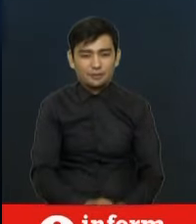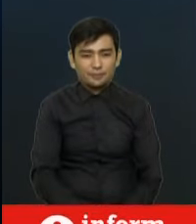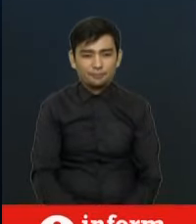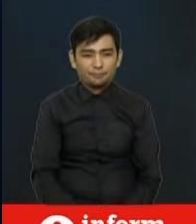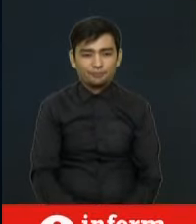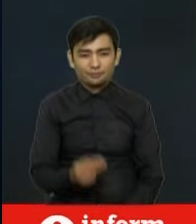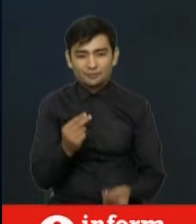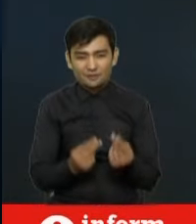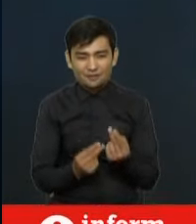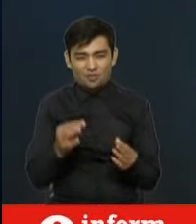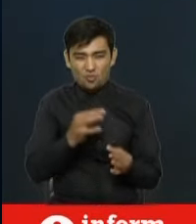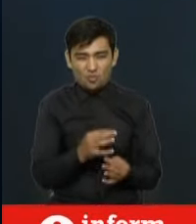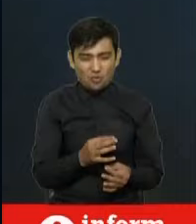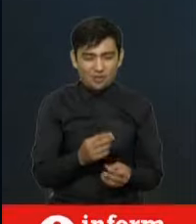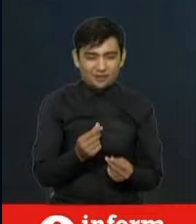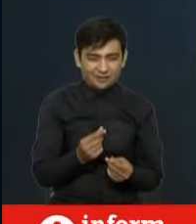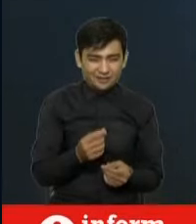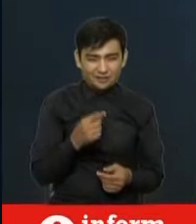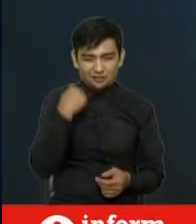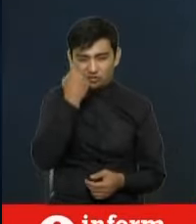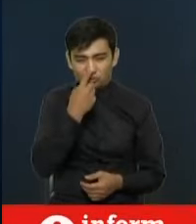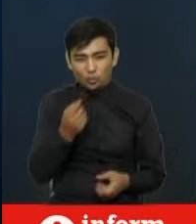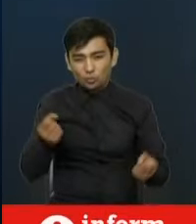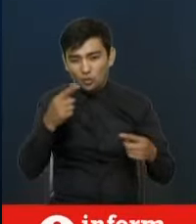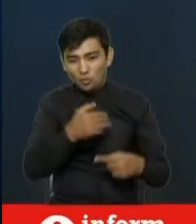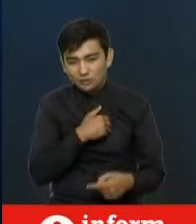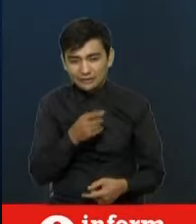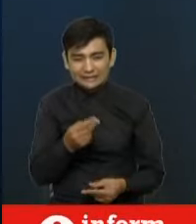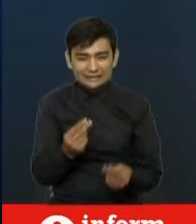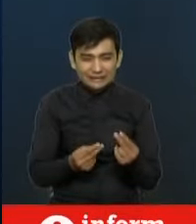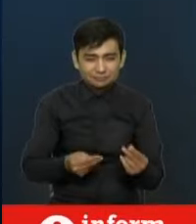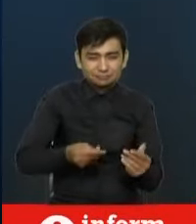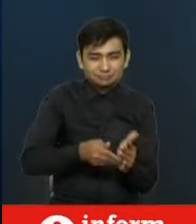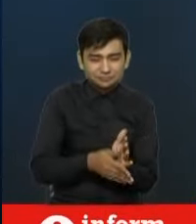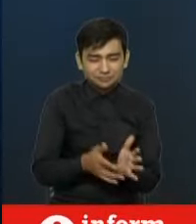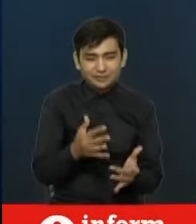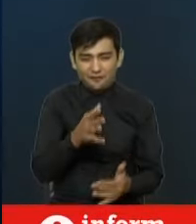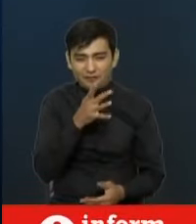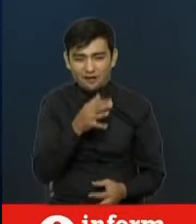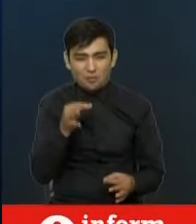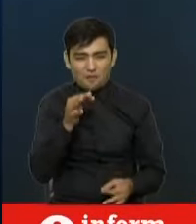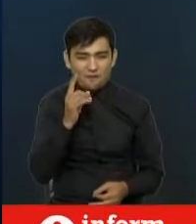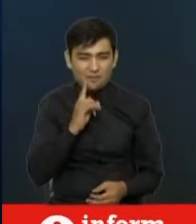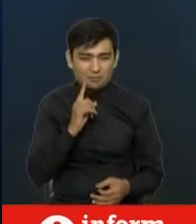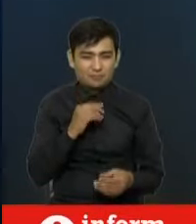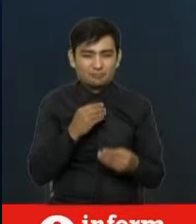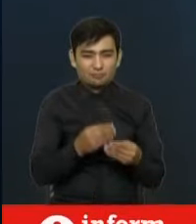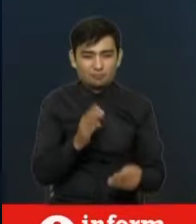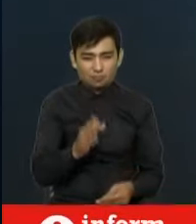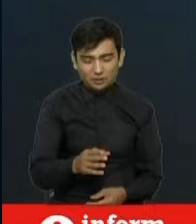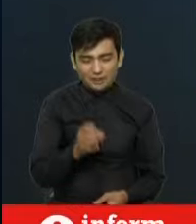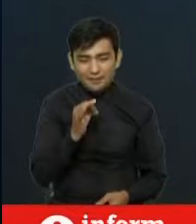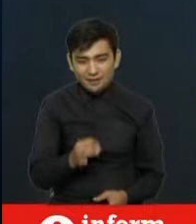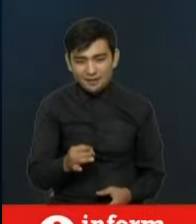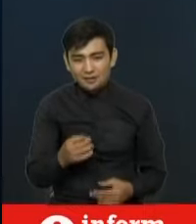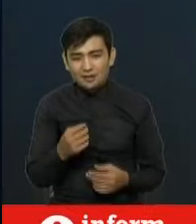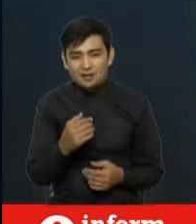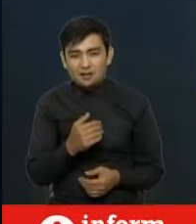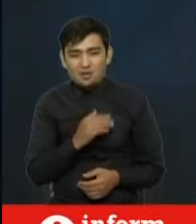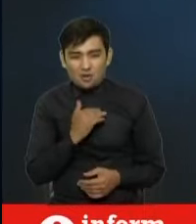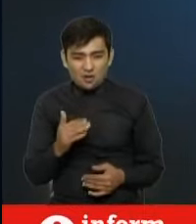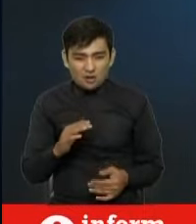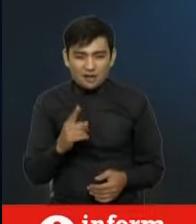Құмар ойын қатысушының жеке басын сәйкестендіру кезінде оған бәс тігуге жұмсалатын уақыт шегін белгілеуге мүмкіндік беріледі. Әрі оқтын-оқтын, бірақ бір